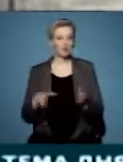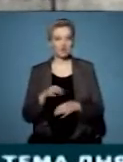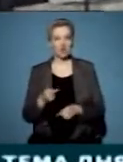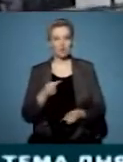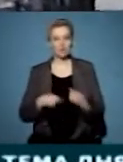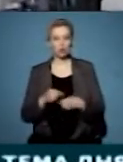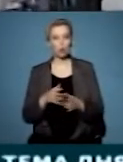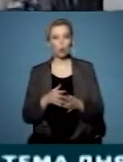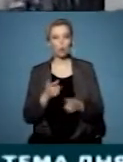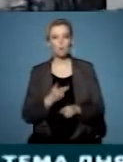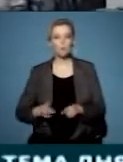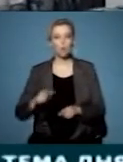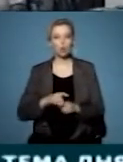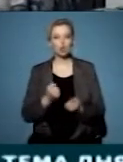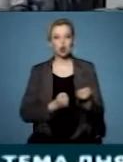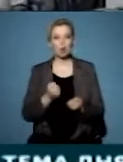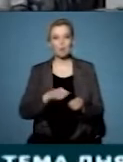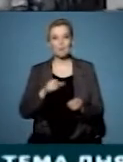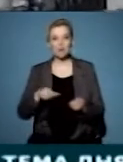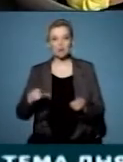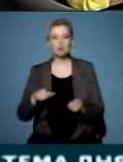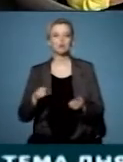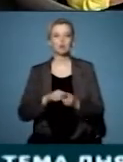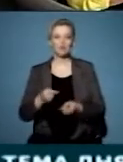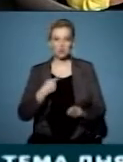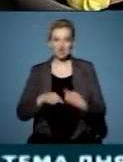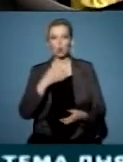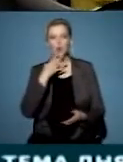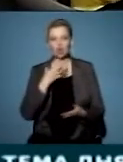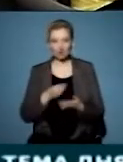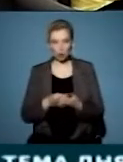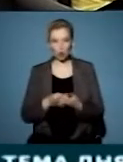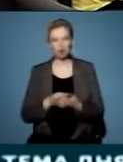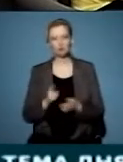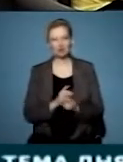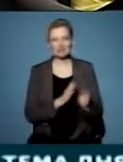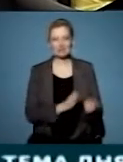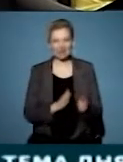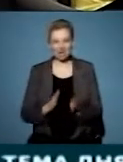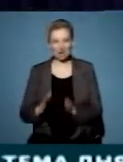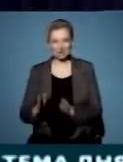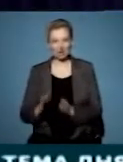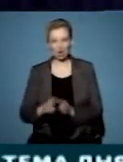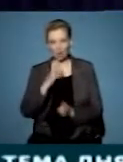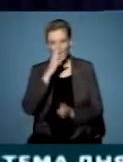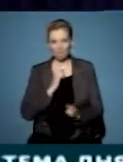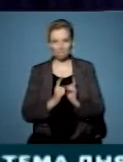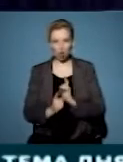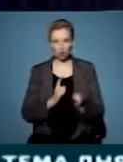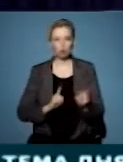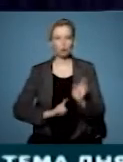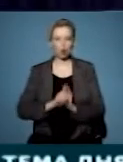вернулося. Тобто більшість перевізників все ж таки вернулися на свої стандартні маршрути і